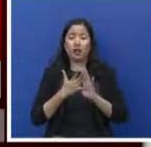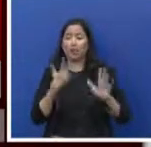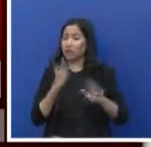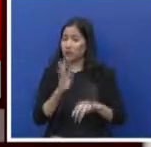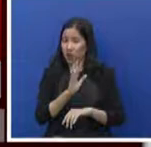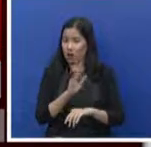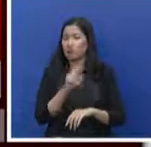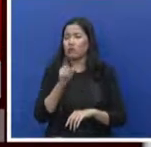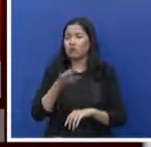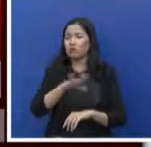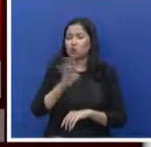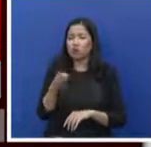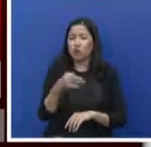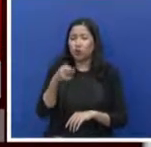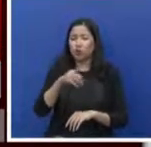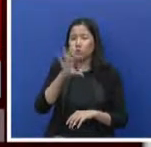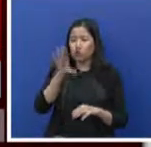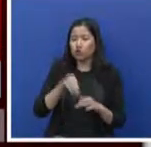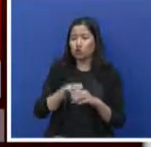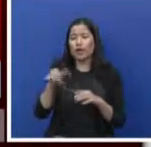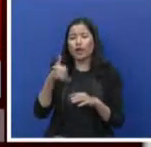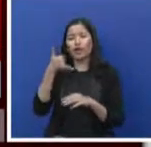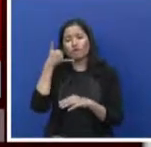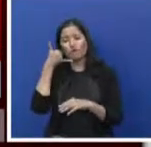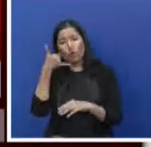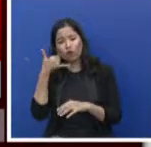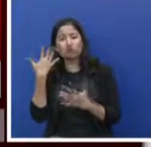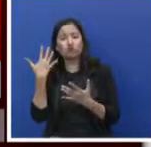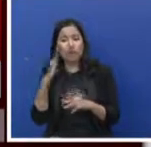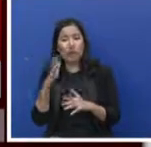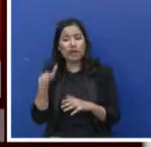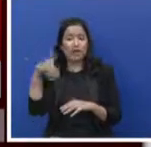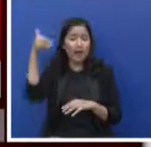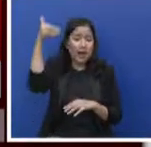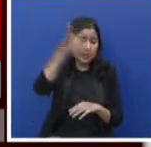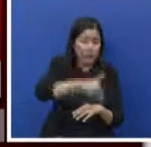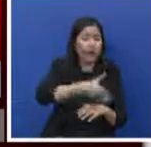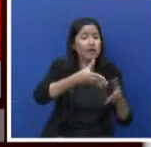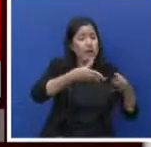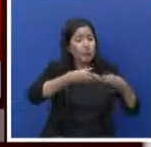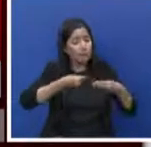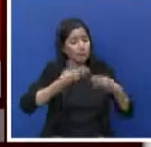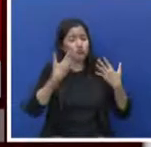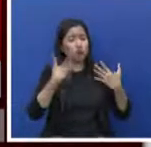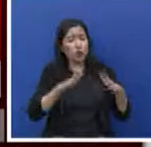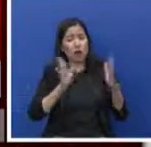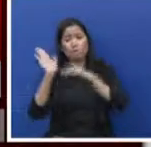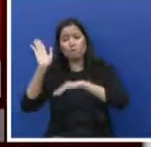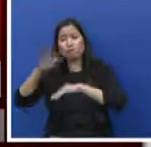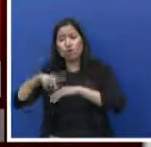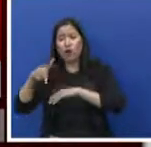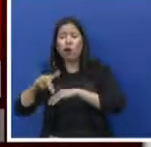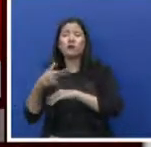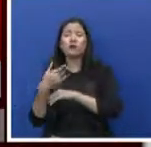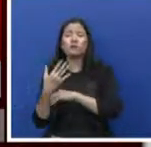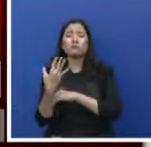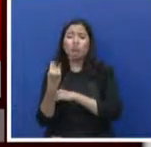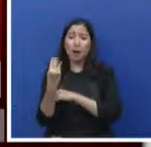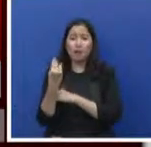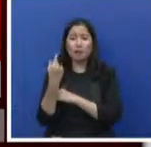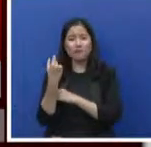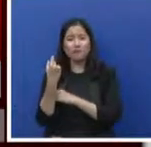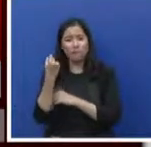semuanya dipastikan udah ada di handphonenya, mereka datang, pasti dapat, pulang, juga dikasih tahu kapan untuk yang berikutnya.